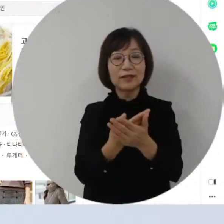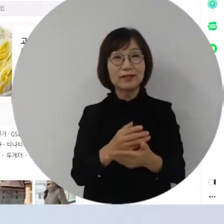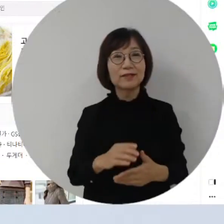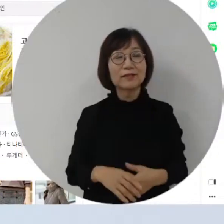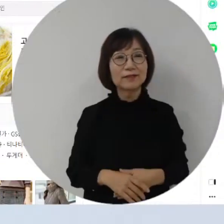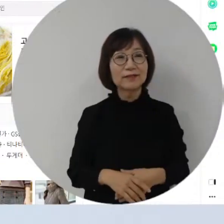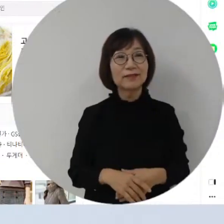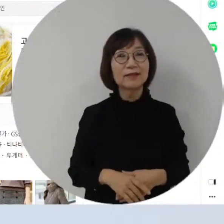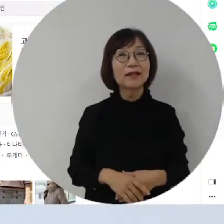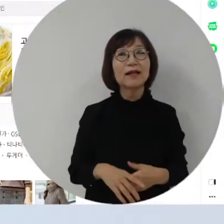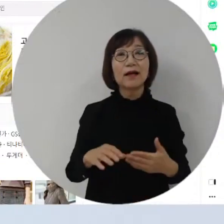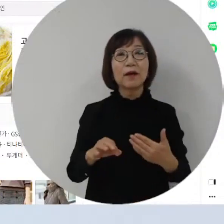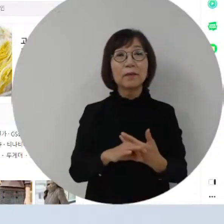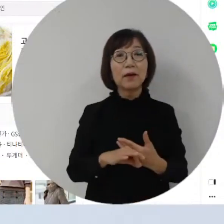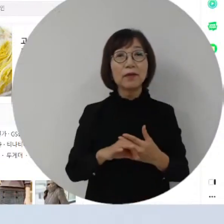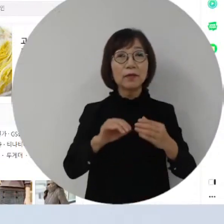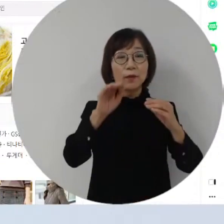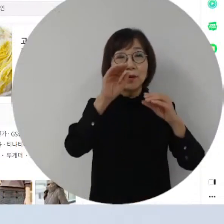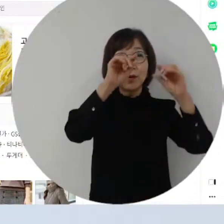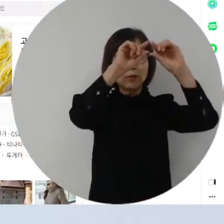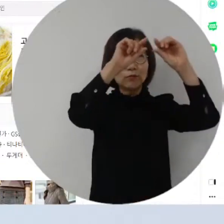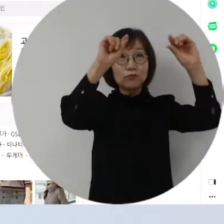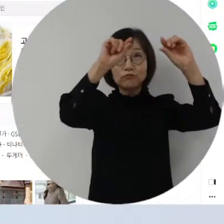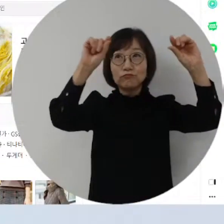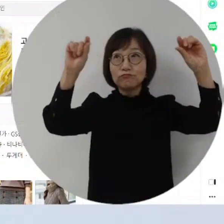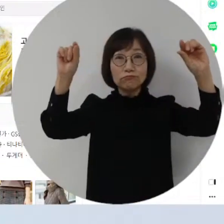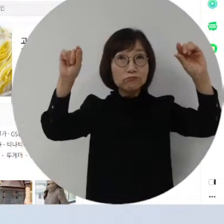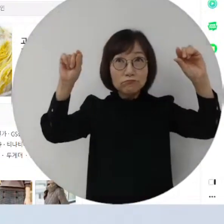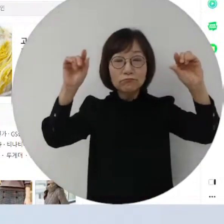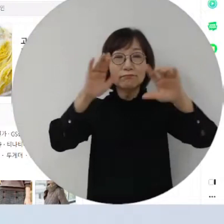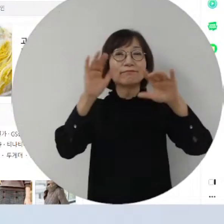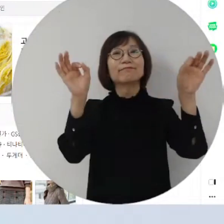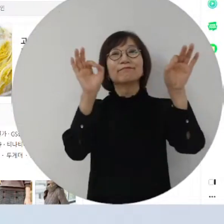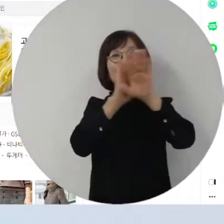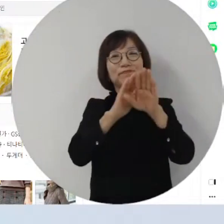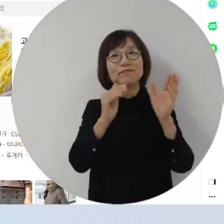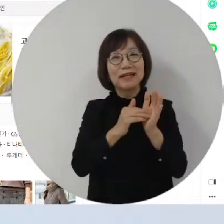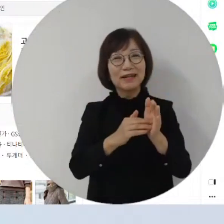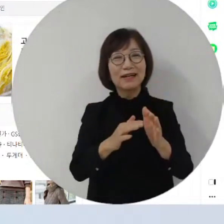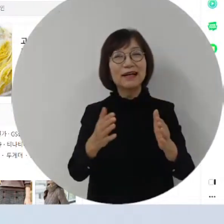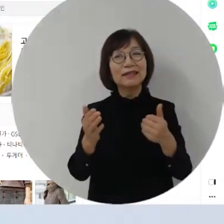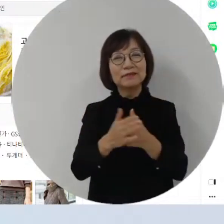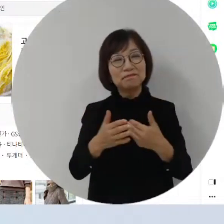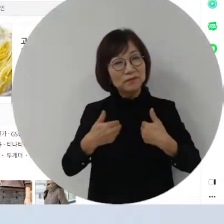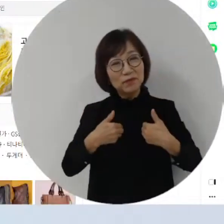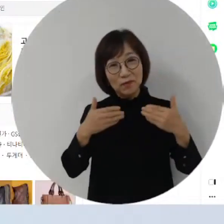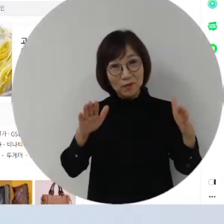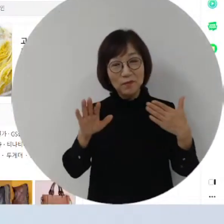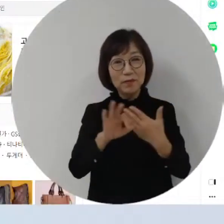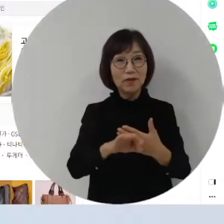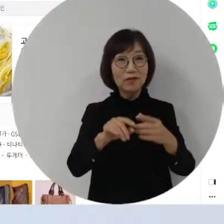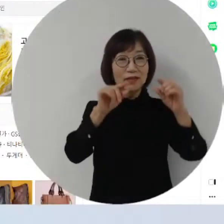그러면 북마크에서 사라졌어요. 필요 없는 사이트들을 마우스 오른쪽